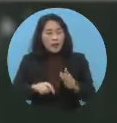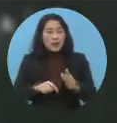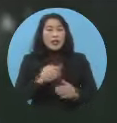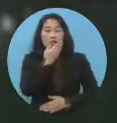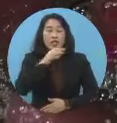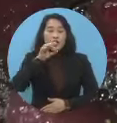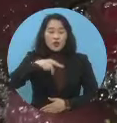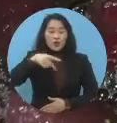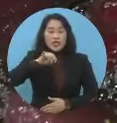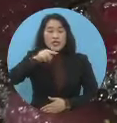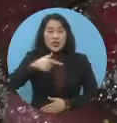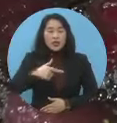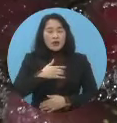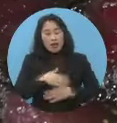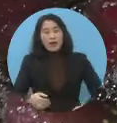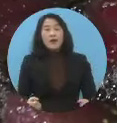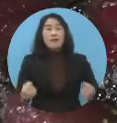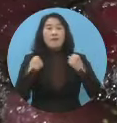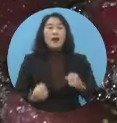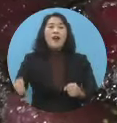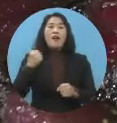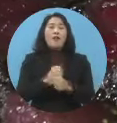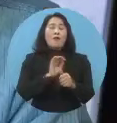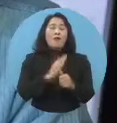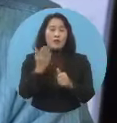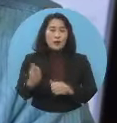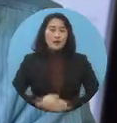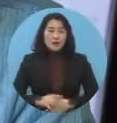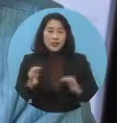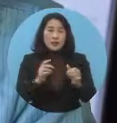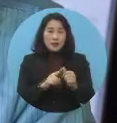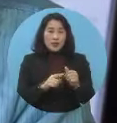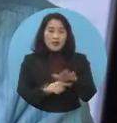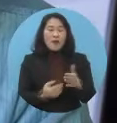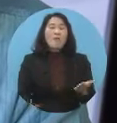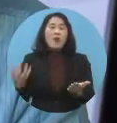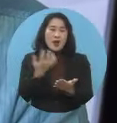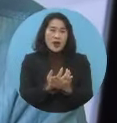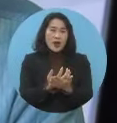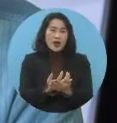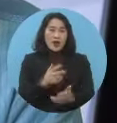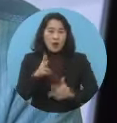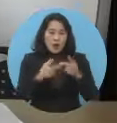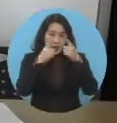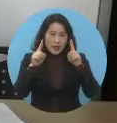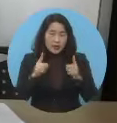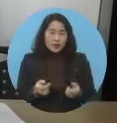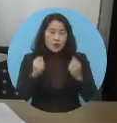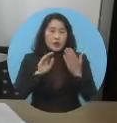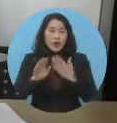유기산이 신진대사와 피로회복에 도움을 줍니다 김주호 씨는 귀농인 입니다 공대를 졸업하고